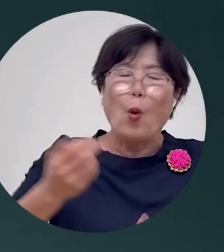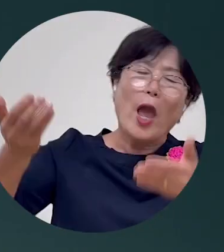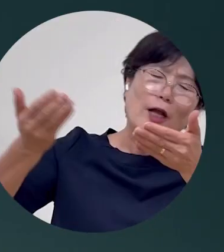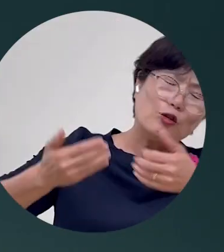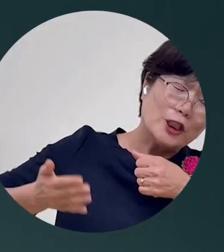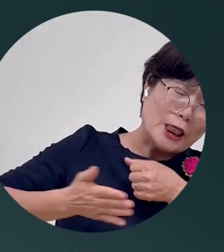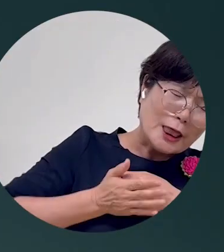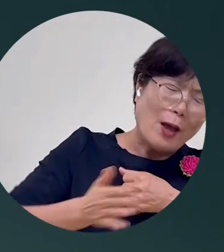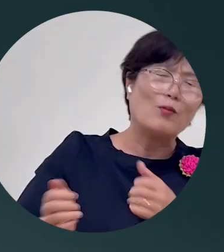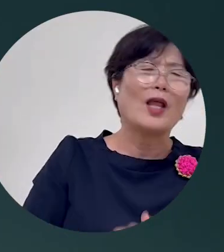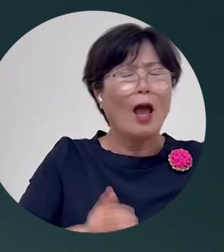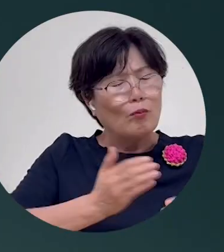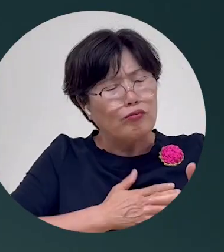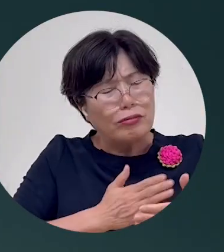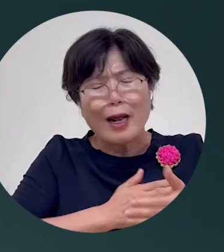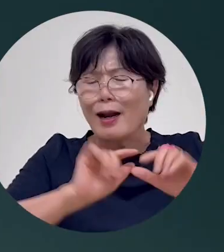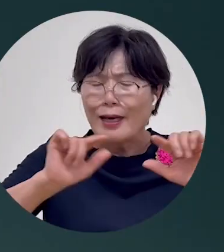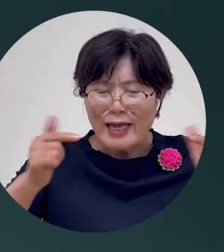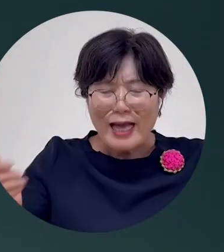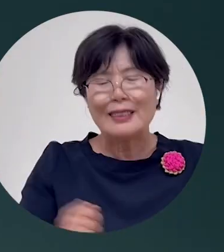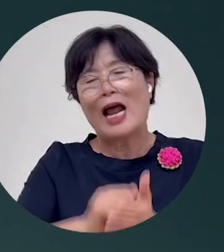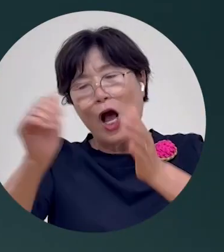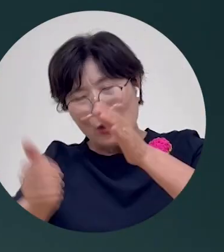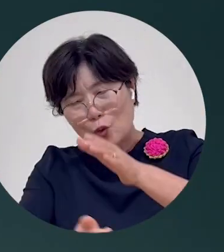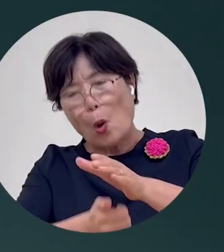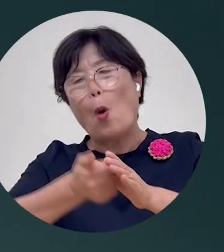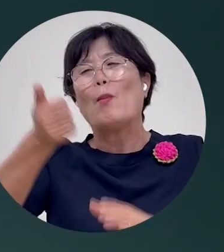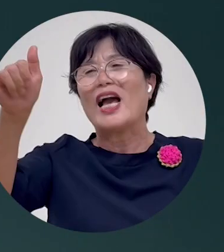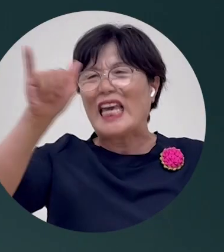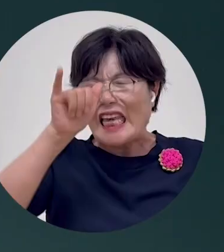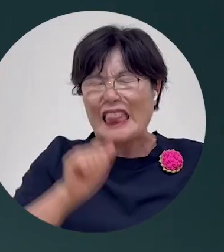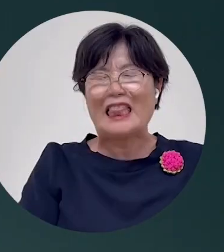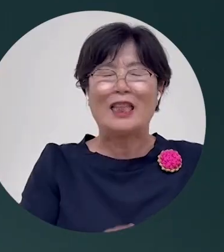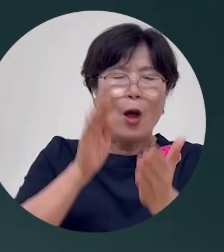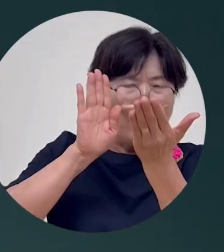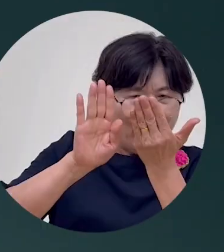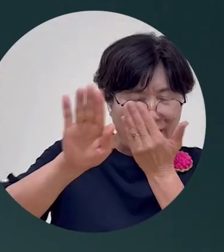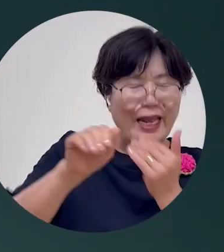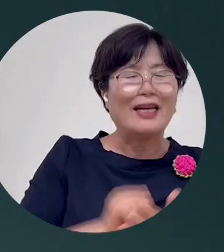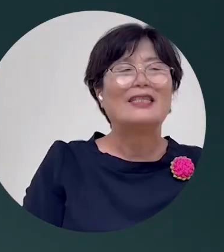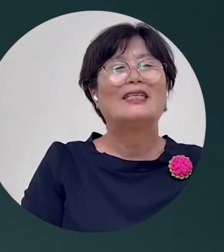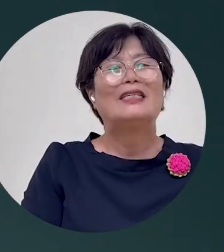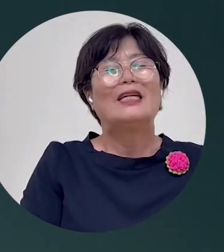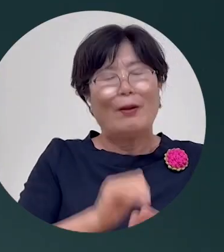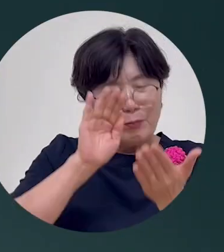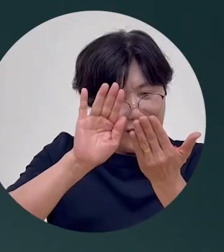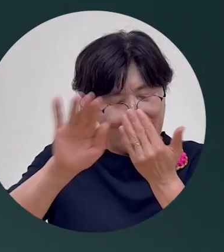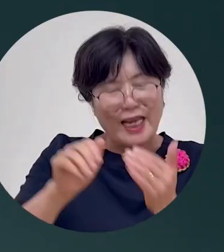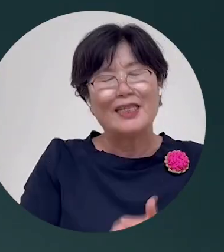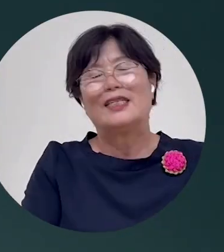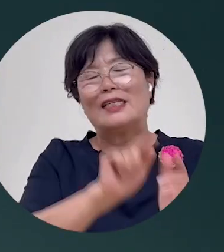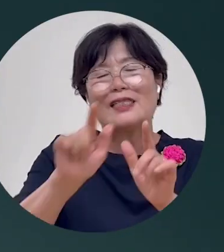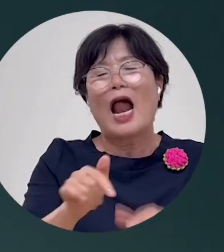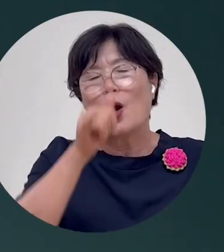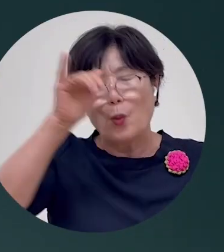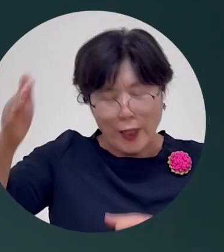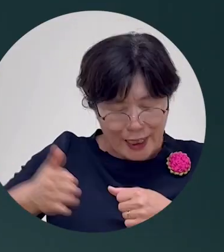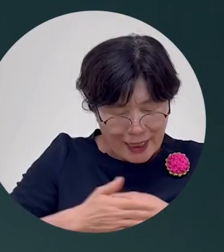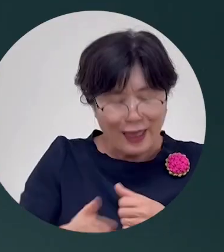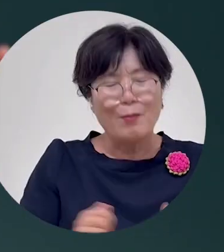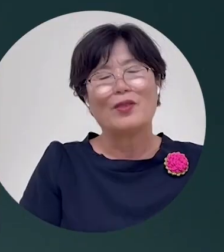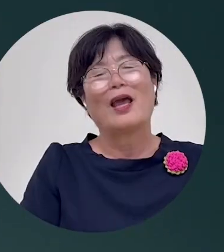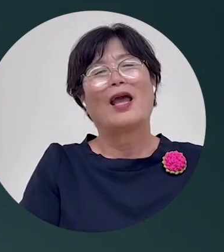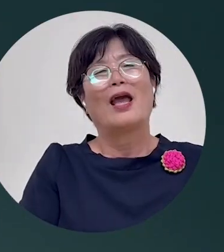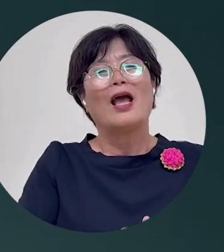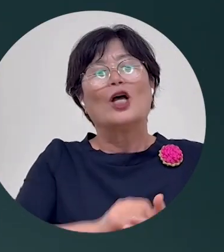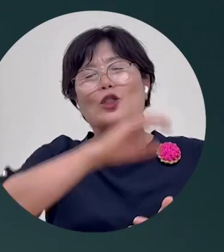미래가 아니라 소망이 가득한 미래를 살아가기 때문에 여러분, 소망의 사람들이에요. 성도는